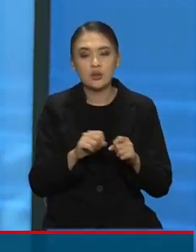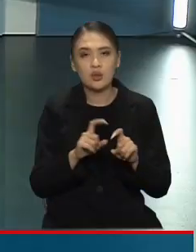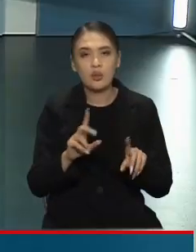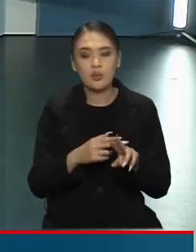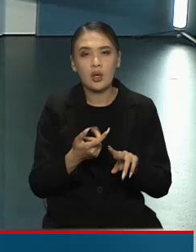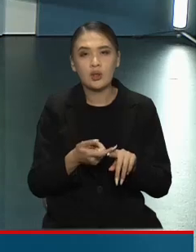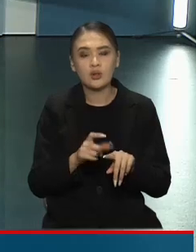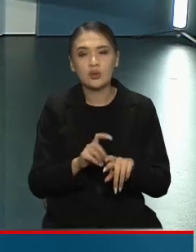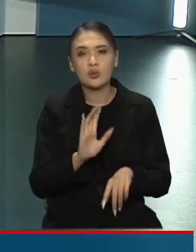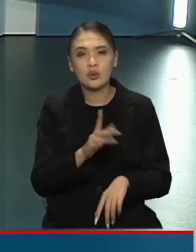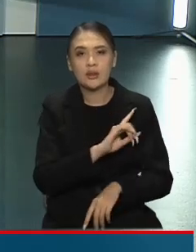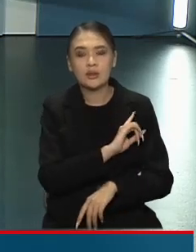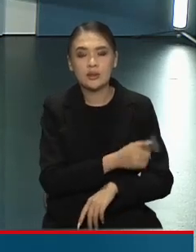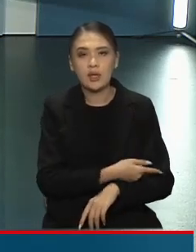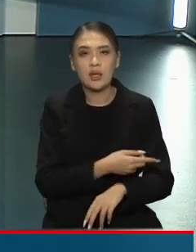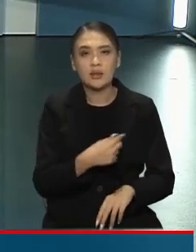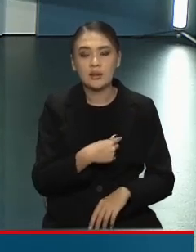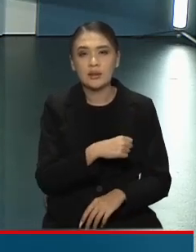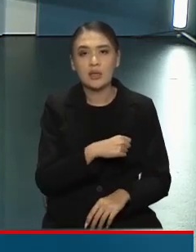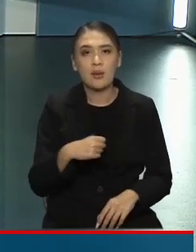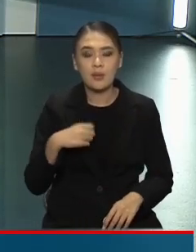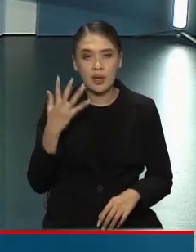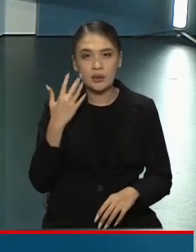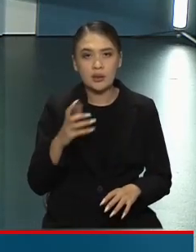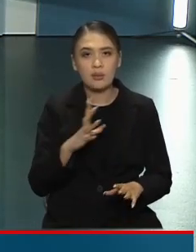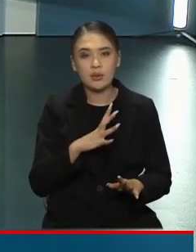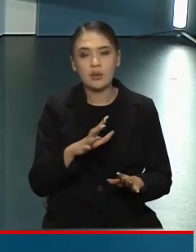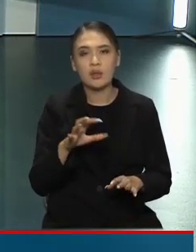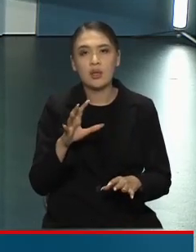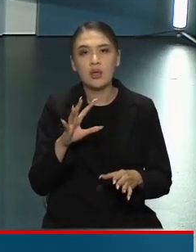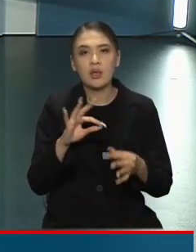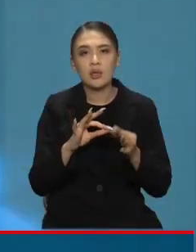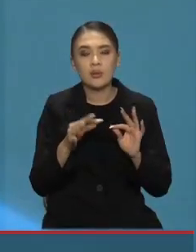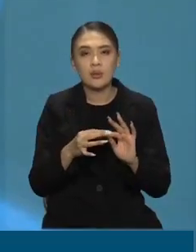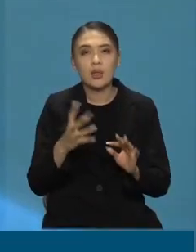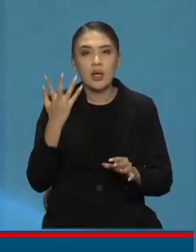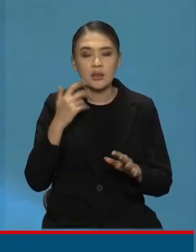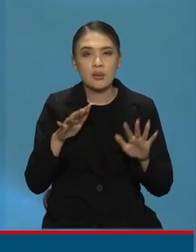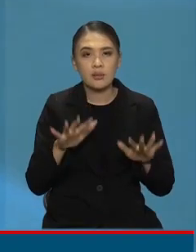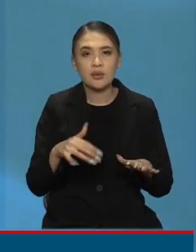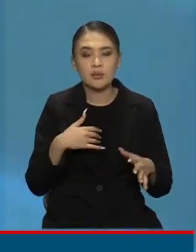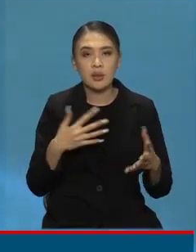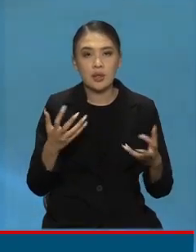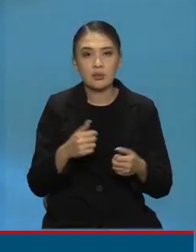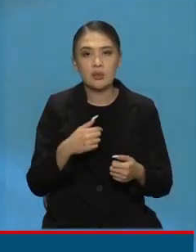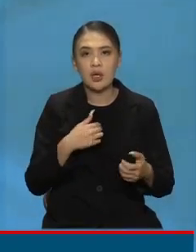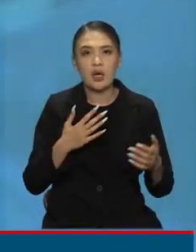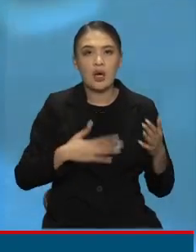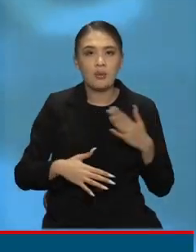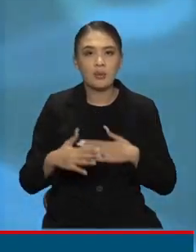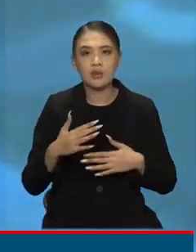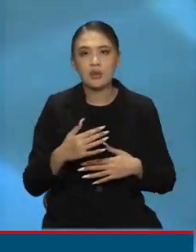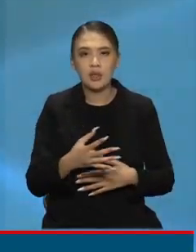сильных. Я, например, сам, когда занимал места на олимпиадах, не особо радовался, так как радовался за своих